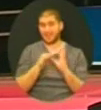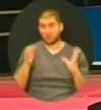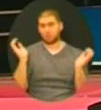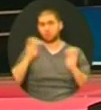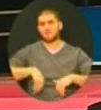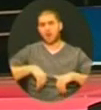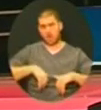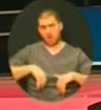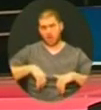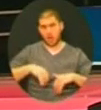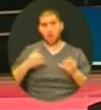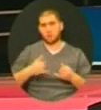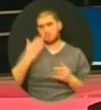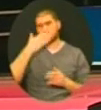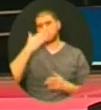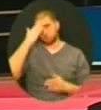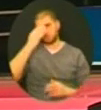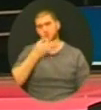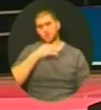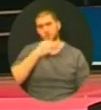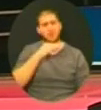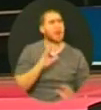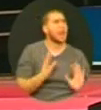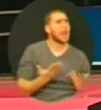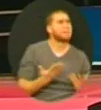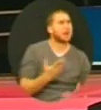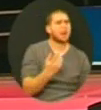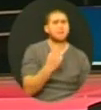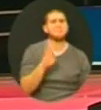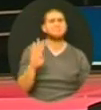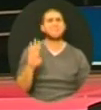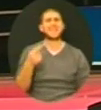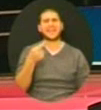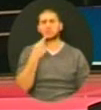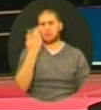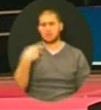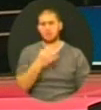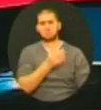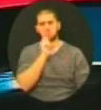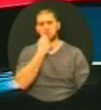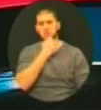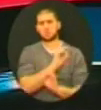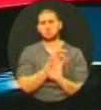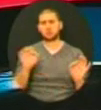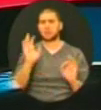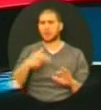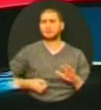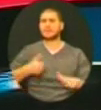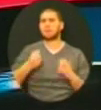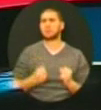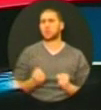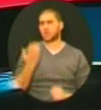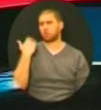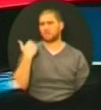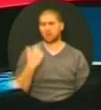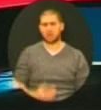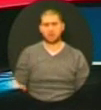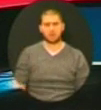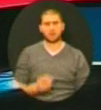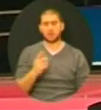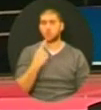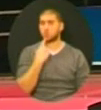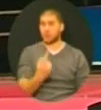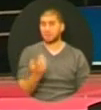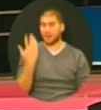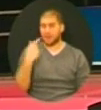נפל. היום ברוך השם הרבה יותר טוב. למה? הוא אומר בני גנץ היה לנו מודיעין מצוין, אומר את זה גם שר הביטחון לשעבר,